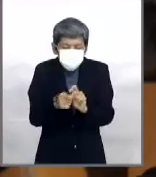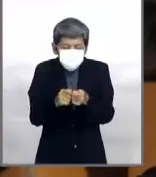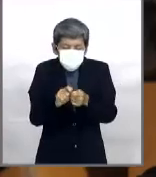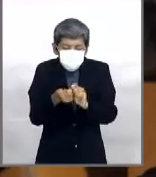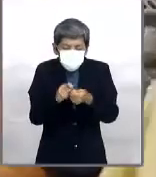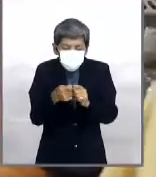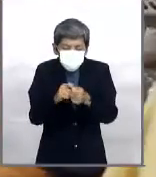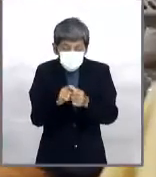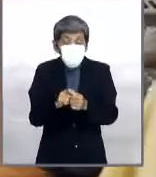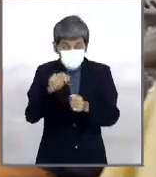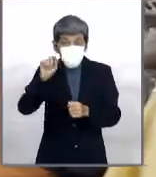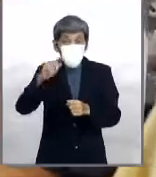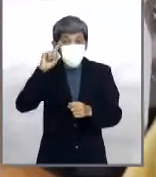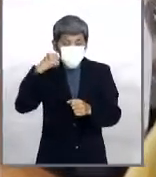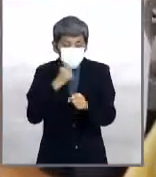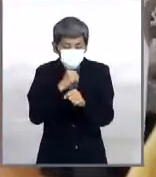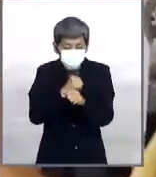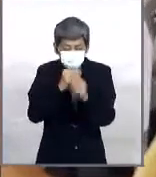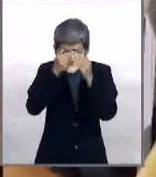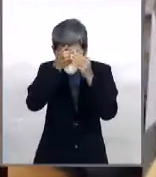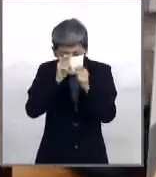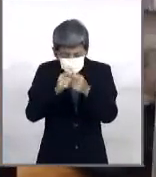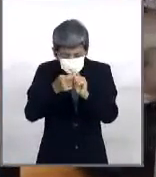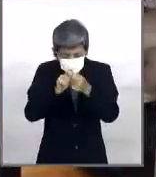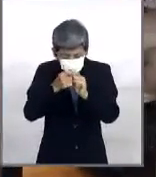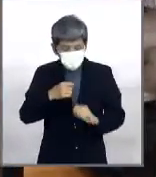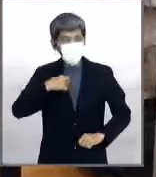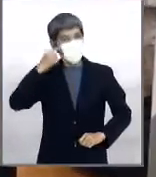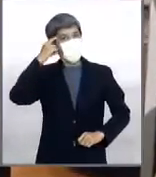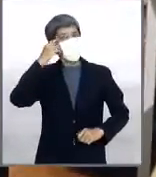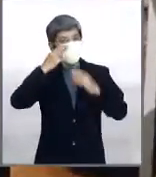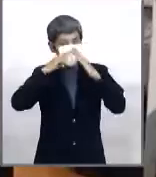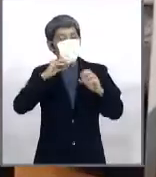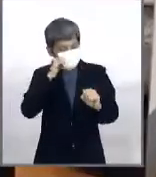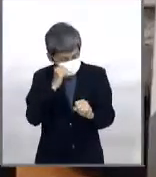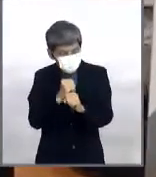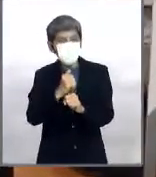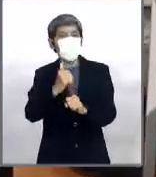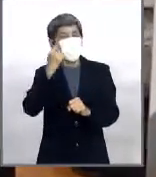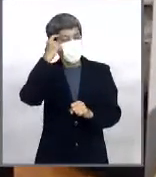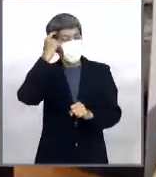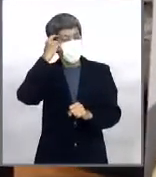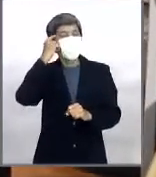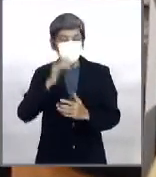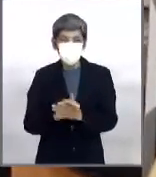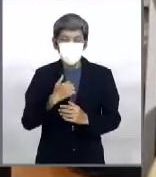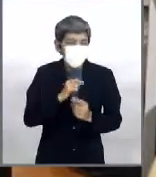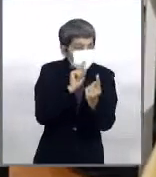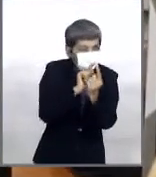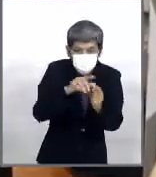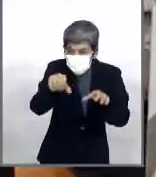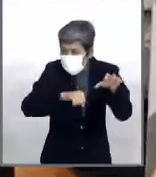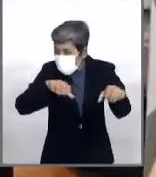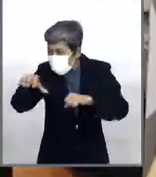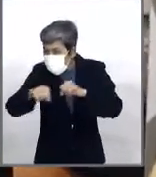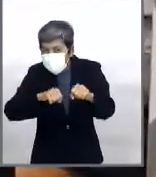ประดับได้ หมายถึงคุณหลีเนี่ยเขาปิดตาตัว เขาลองปิดตาตัวเองเขาก็คือเขาก็เลยมีความเชื่อว่าเฮ้ยคนตาบอดมันก็ทำได้นี่หว่าเขาก็เลยมาเดินหาพวกเ